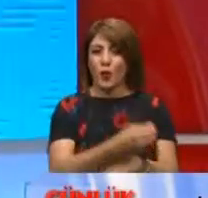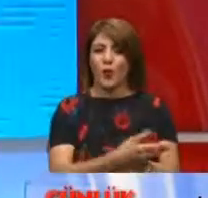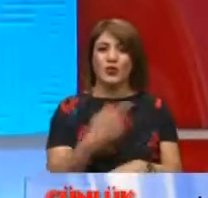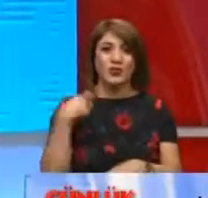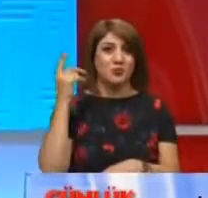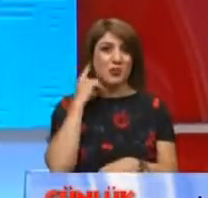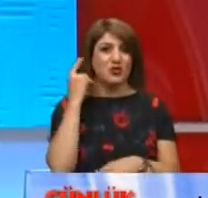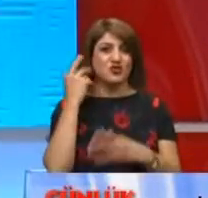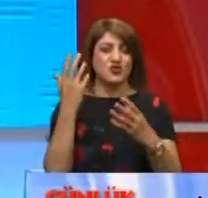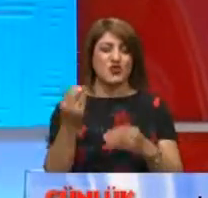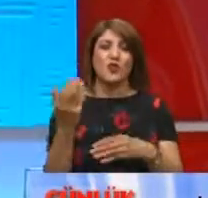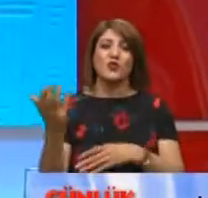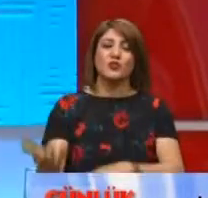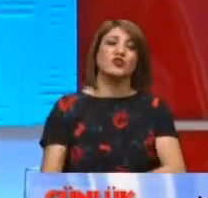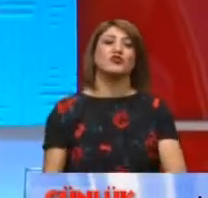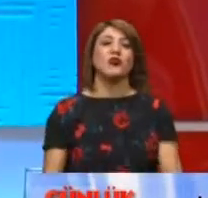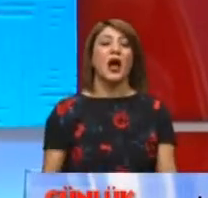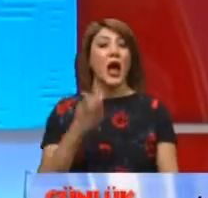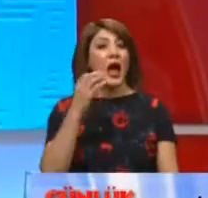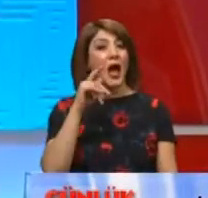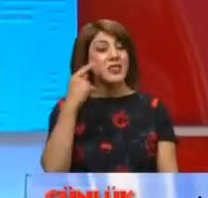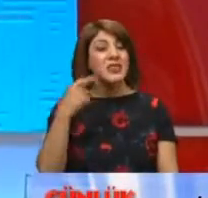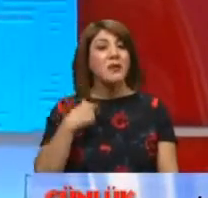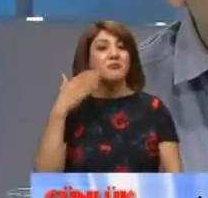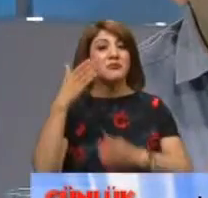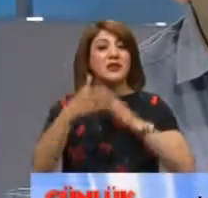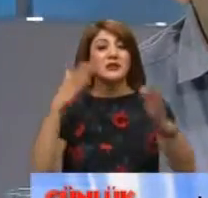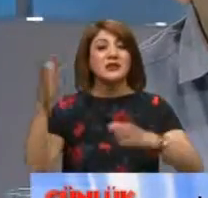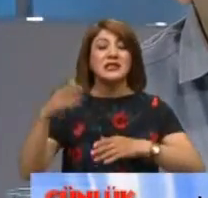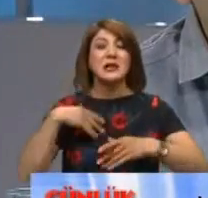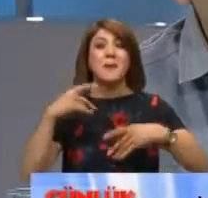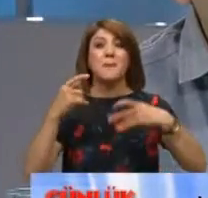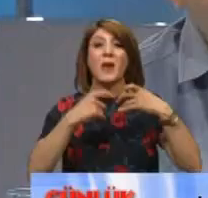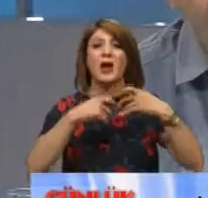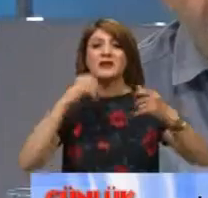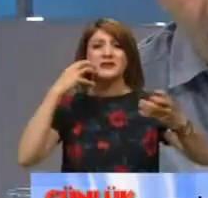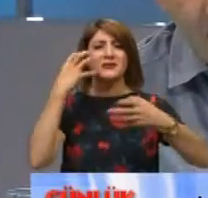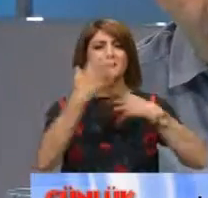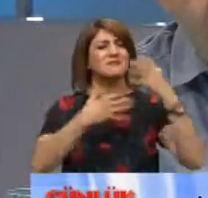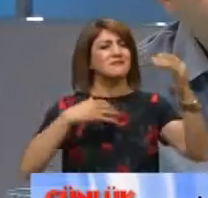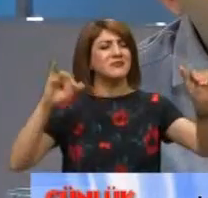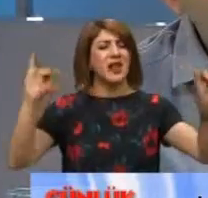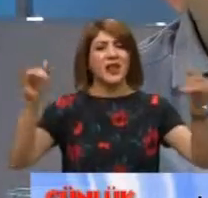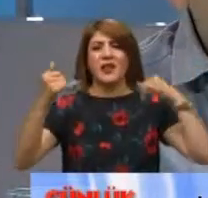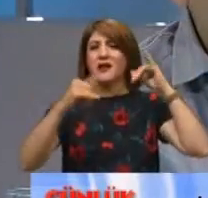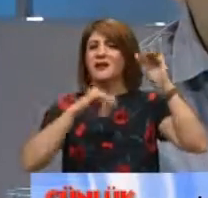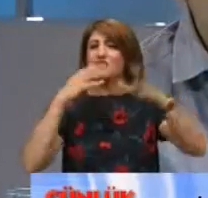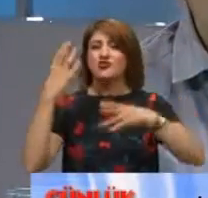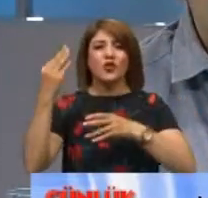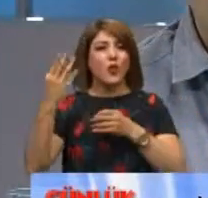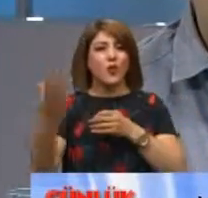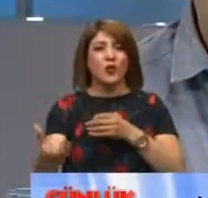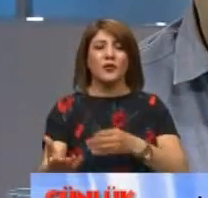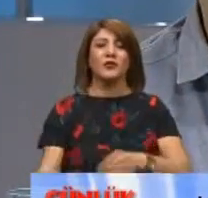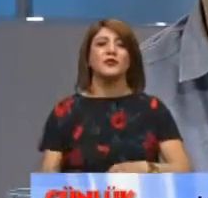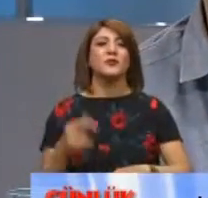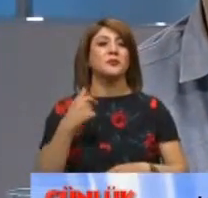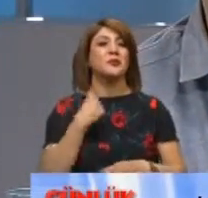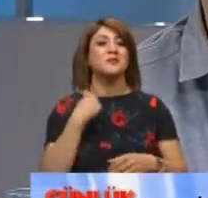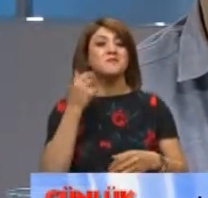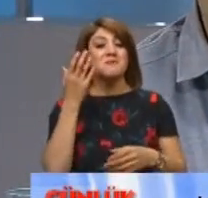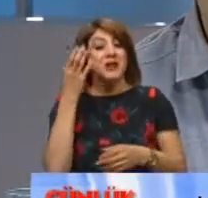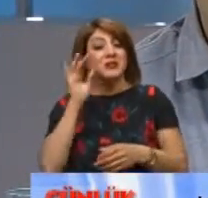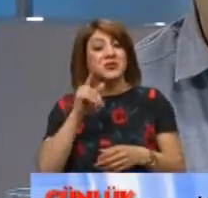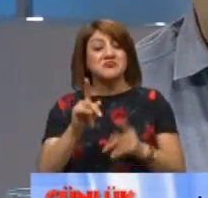Meşhur diye o sunulmuştu. Fakat yani adam gittiği her yerde partiler düzenlendi, bilmem ya, ne yaptı. Tabii. Yani bir internet tabii fenomeni diye bir şey var. Bizim evet